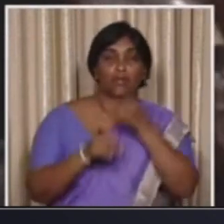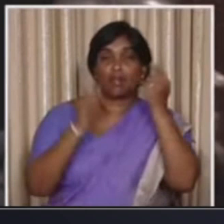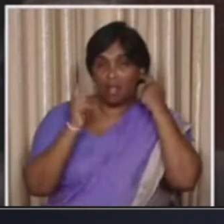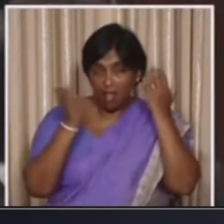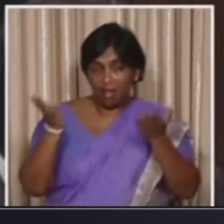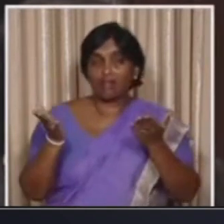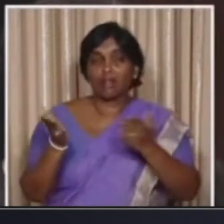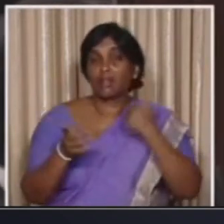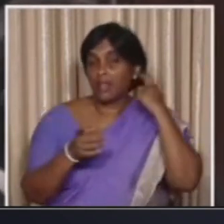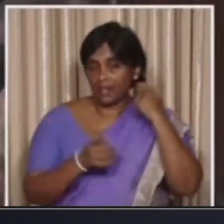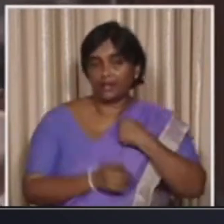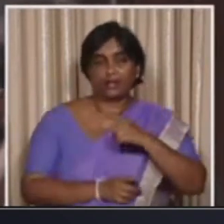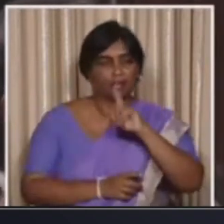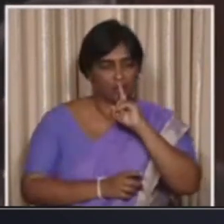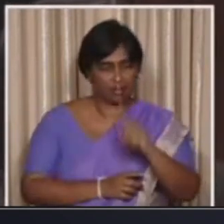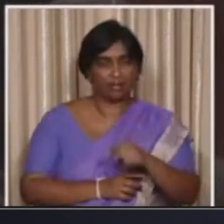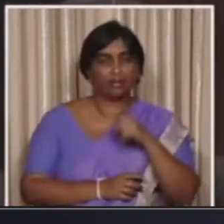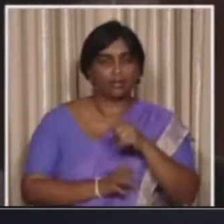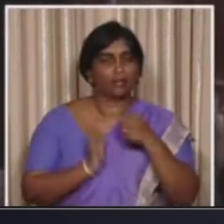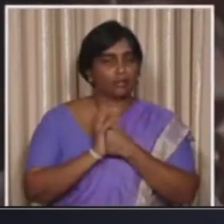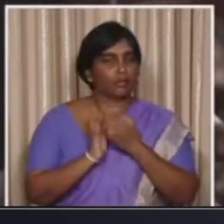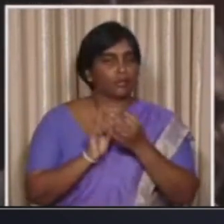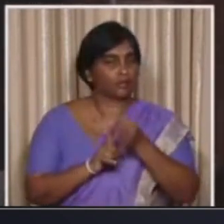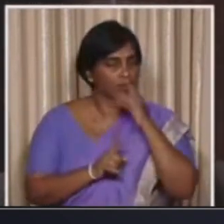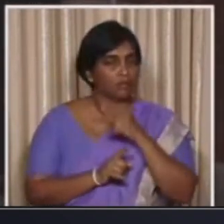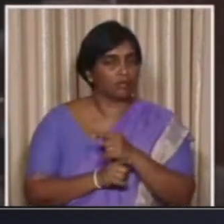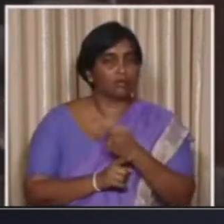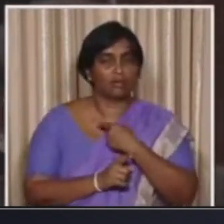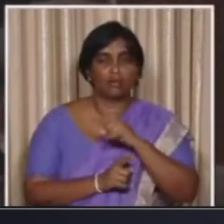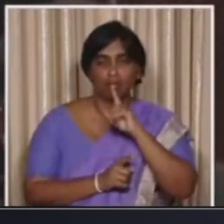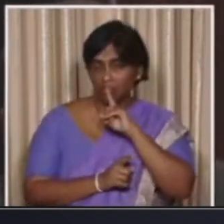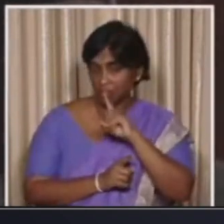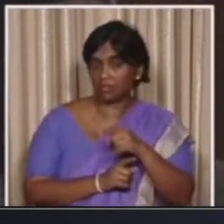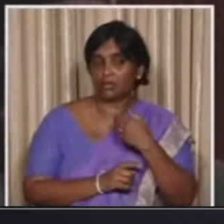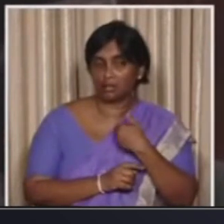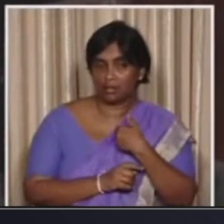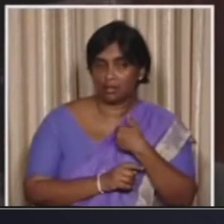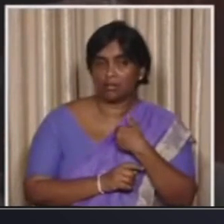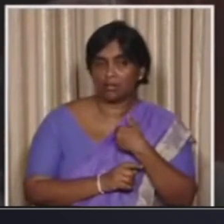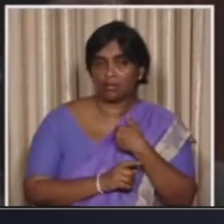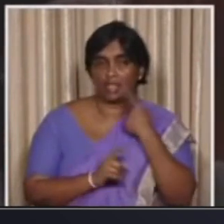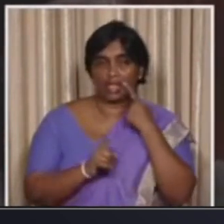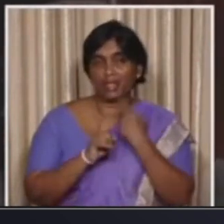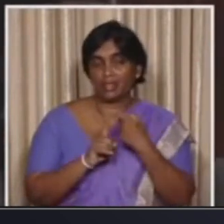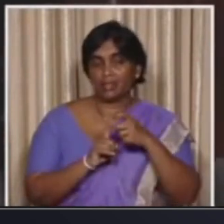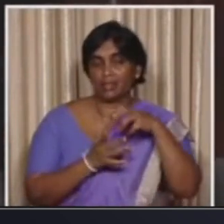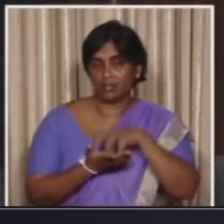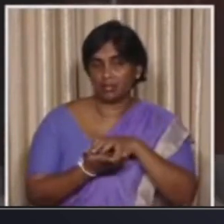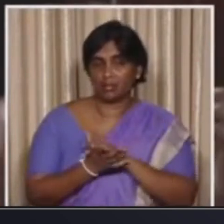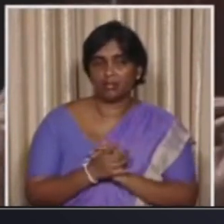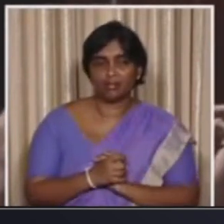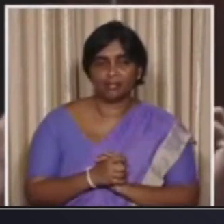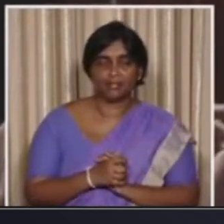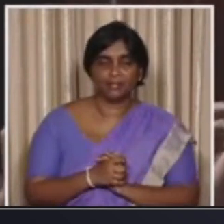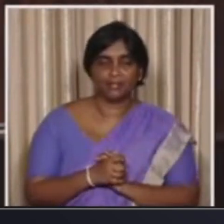නම් ඇහෙන්ද තමයි මේ කියන්නේ. ගරු සභාපතිතුමනි මම කියනවා අපේ මහා නුදුස්සික ගැන මට කියන්න ඕනේ.